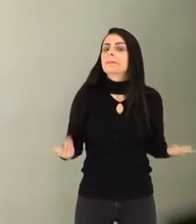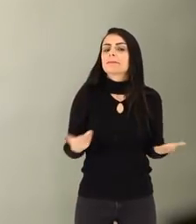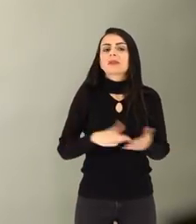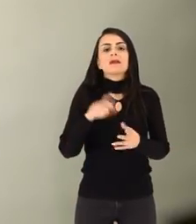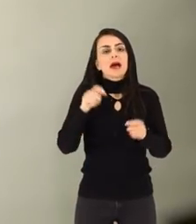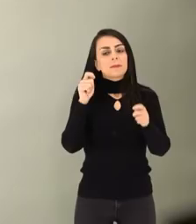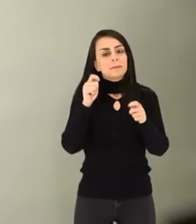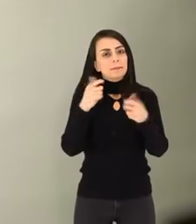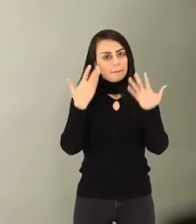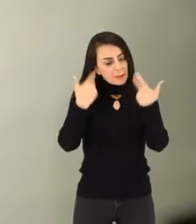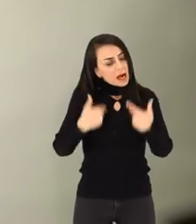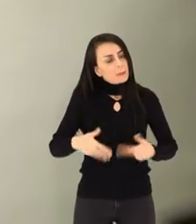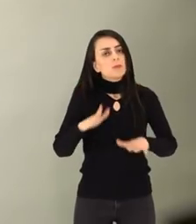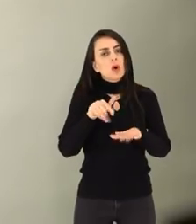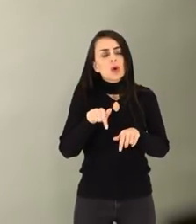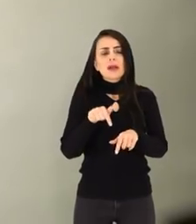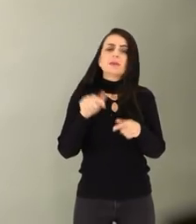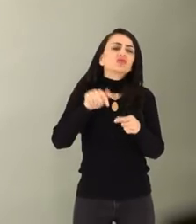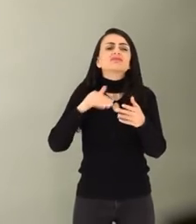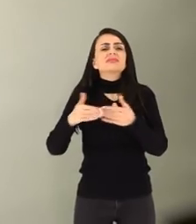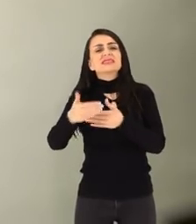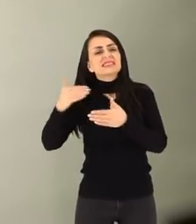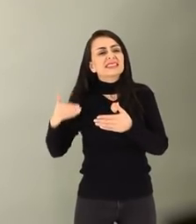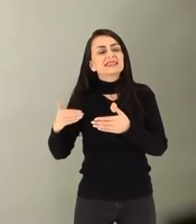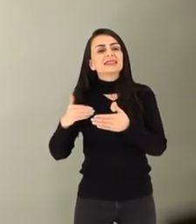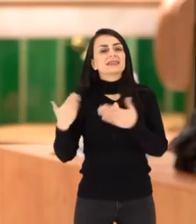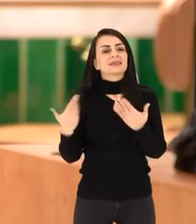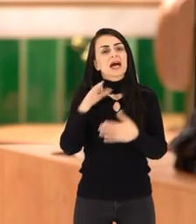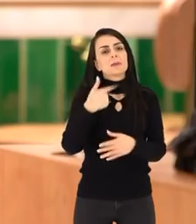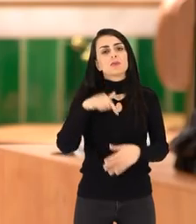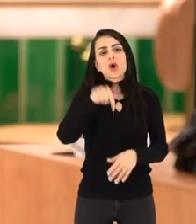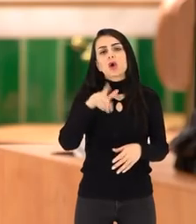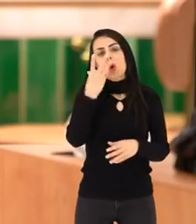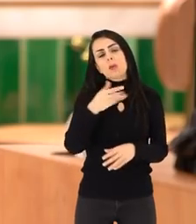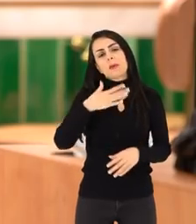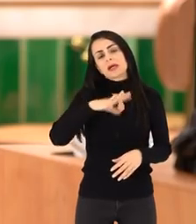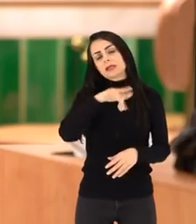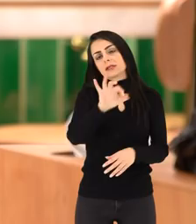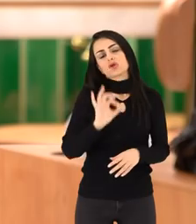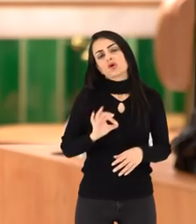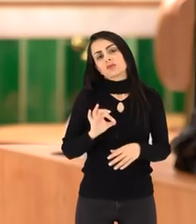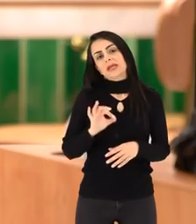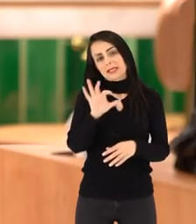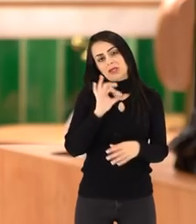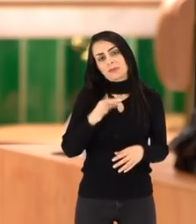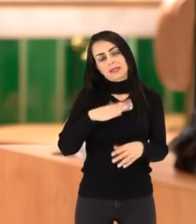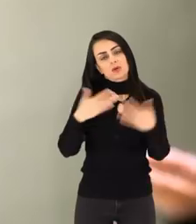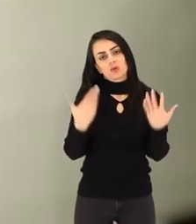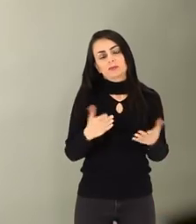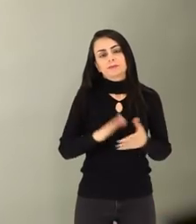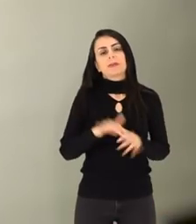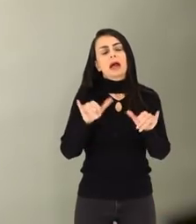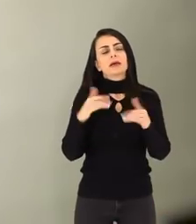yapısal olarak böyle bir durumum var. Hem onun dışında ekstra da tercih ediyorum. Evet, bundan hoşlanmıyor olsan üstüne giderdin çünkü yani. Aynen insan...